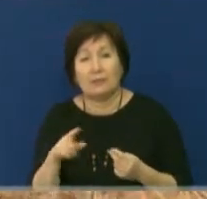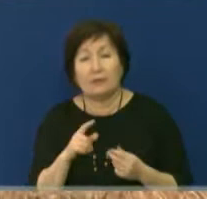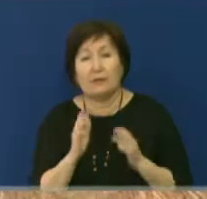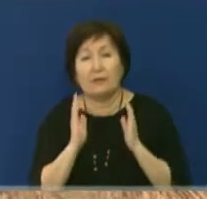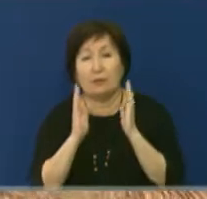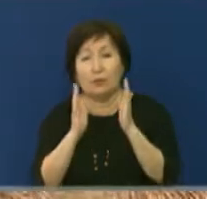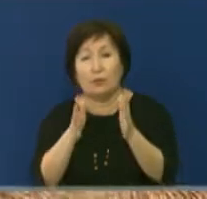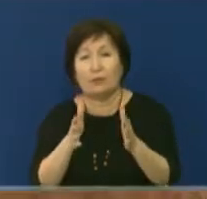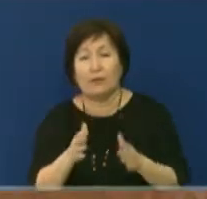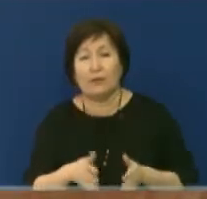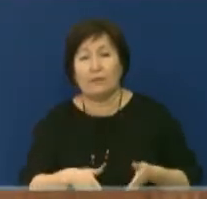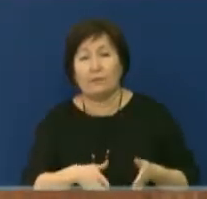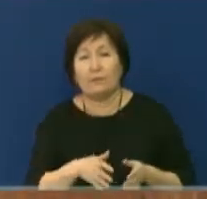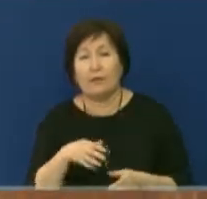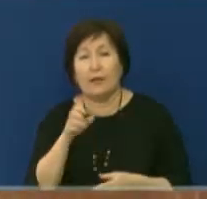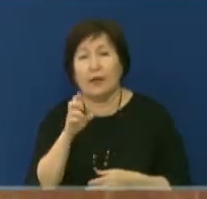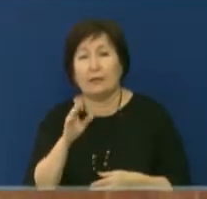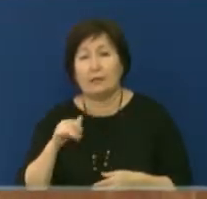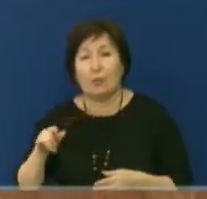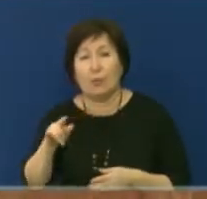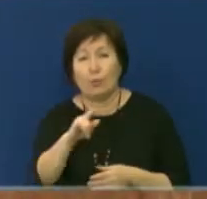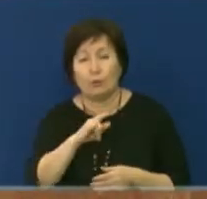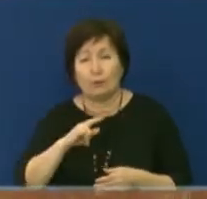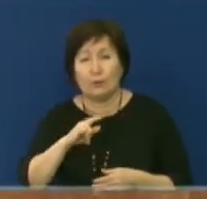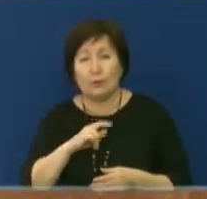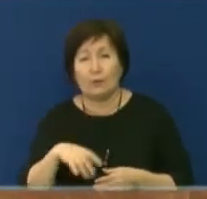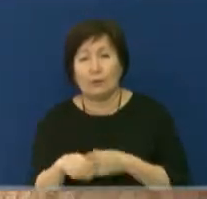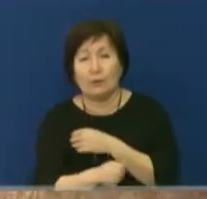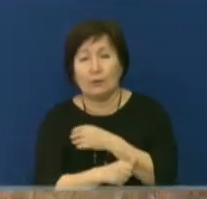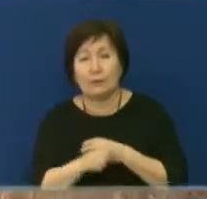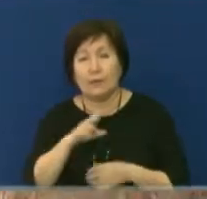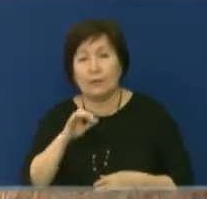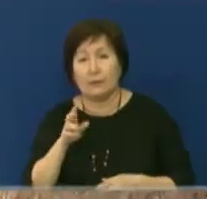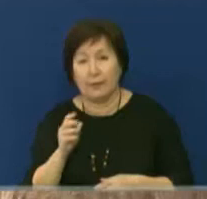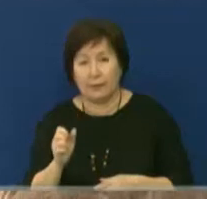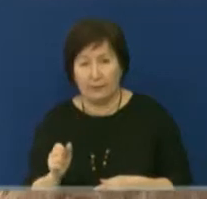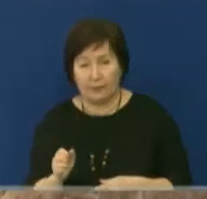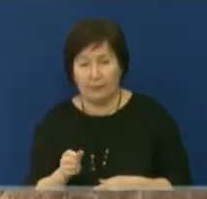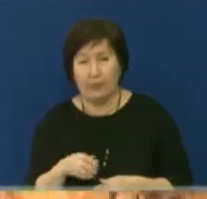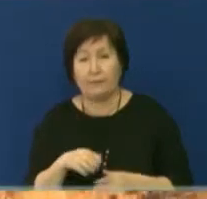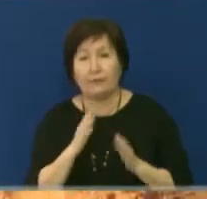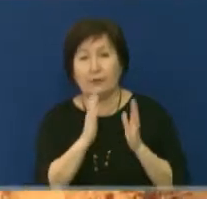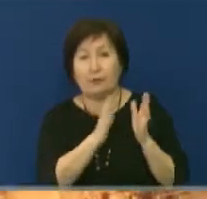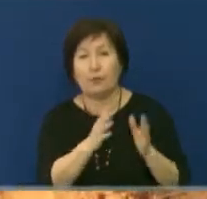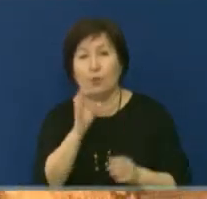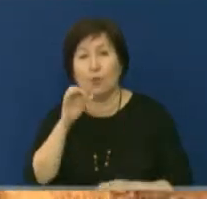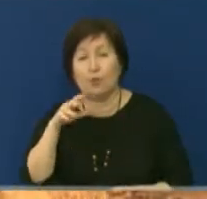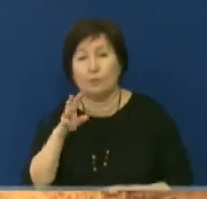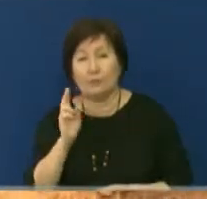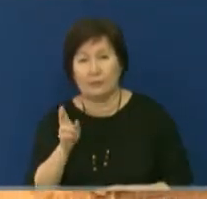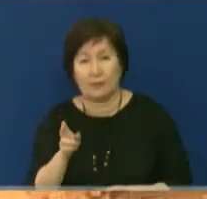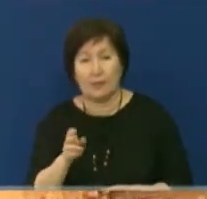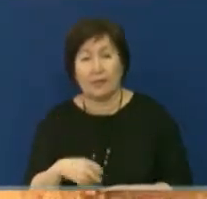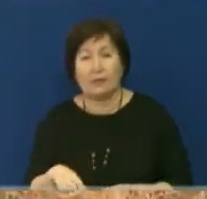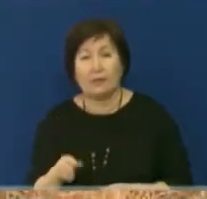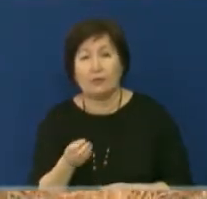улицы Бибурамбая, Шугаева, Джангильдина, Жумабаева, улица Алибаева с выходом на автодорогу Омск, Майкапшагай. Развязка